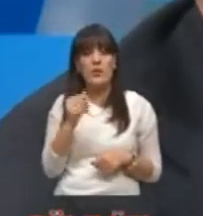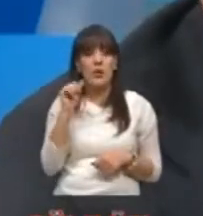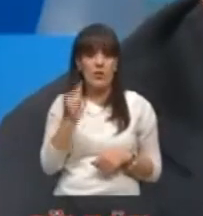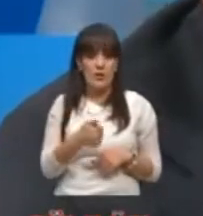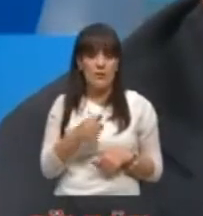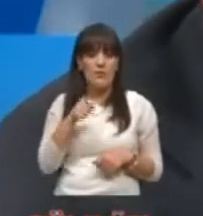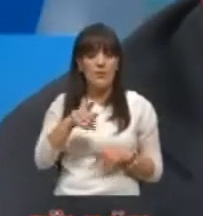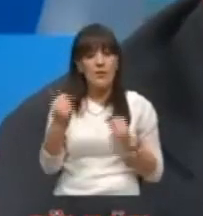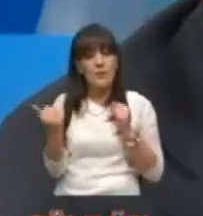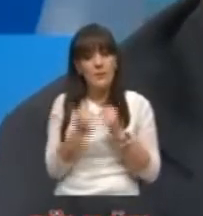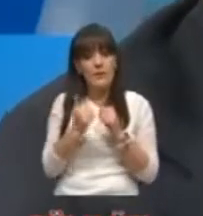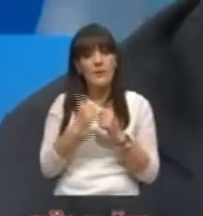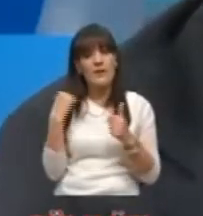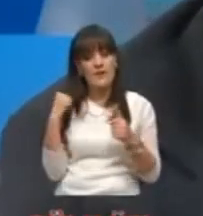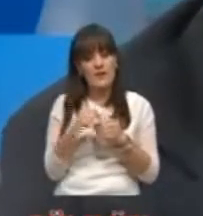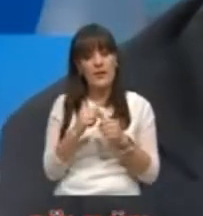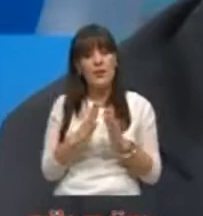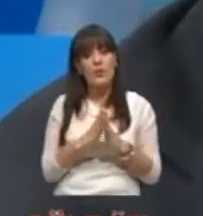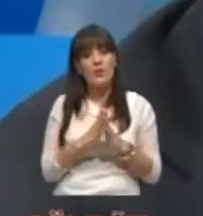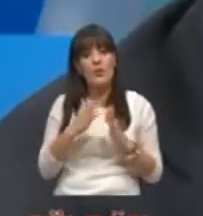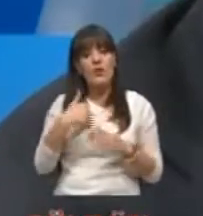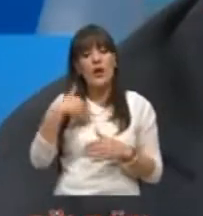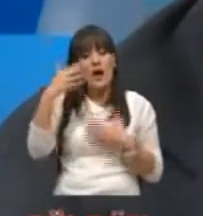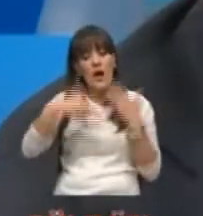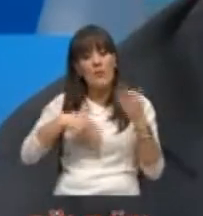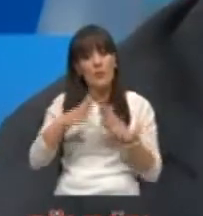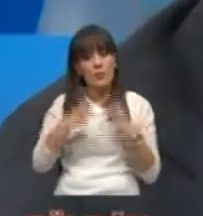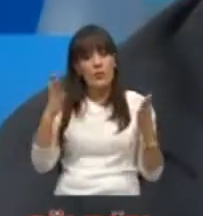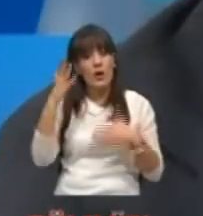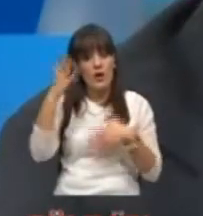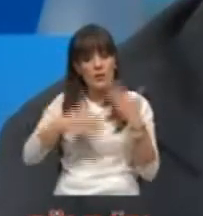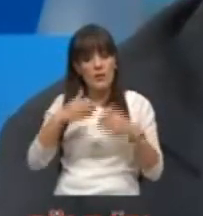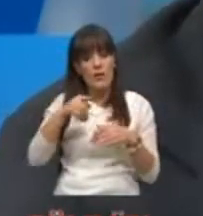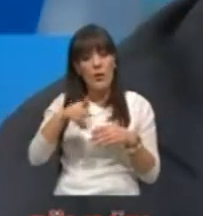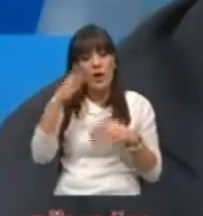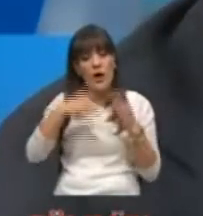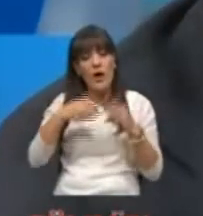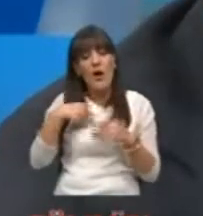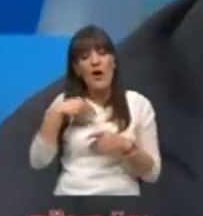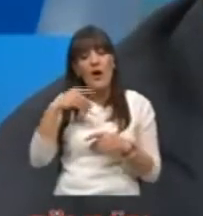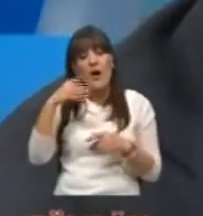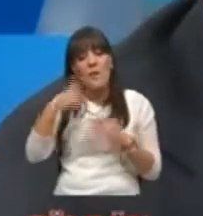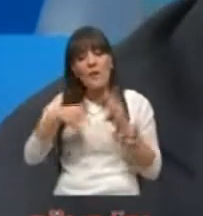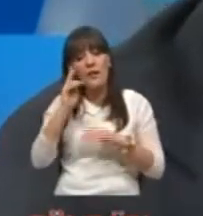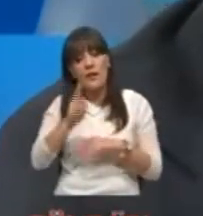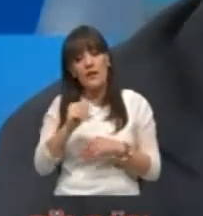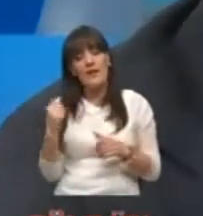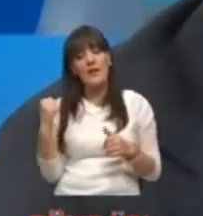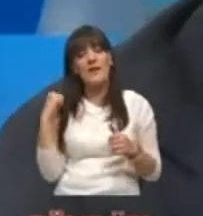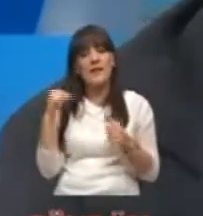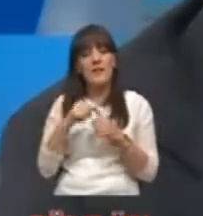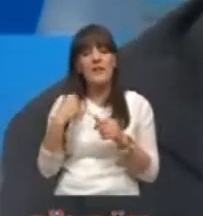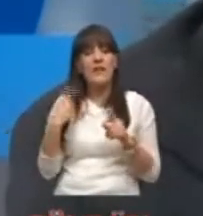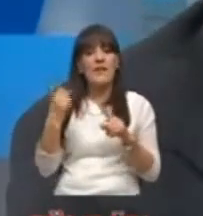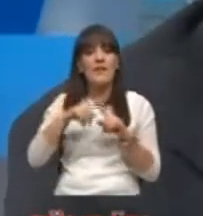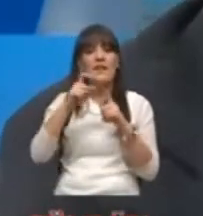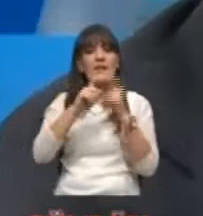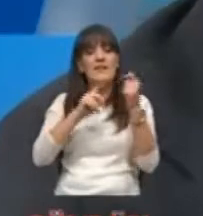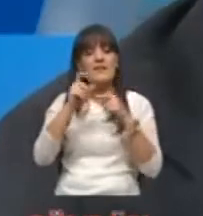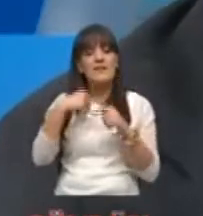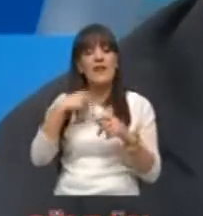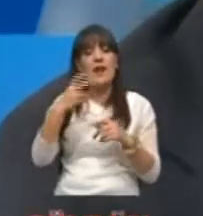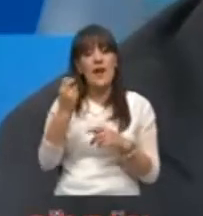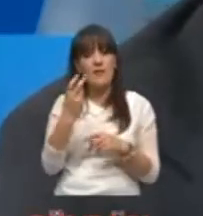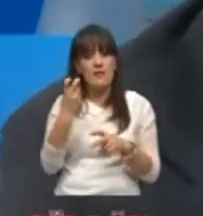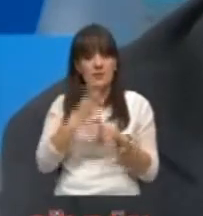çok önemli. Buna beraber yine tabii ki büyük cerrahi işlemler, cerrahi o işleme ait yine ilave riskler var. Nedir bunlar? İşte enfeksiyon